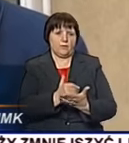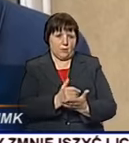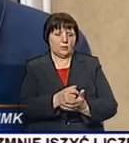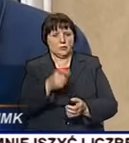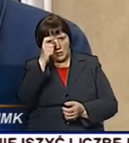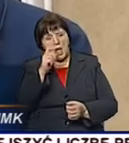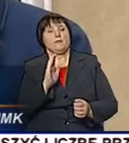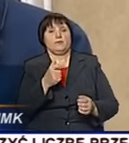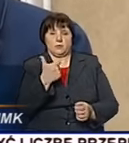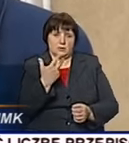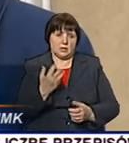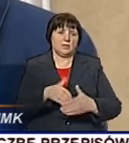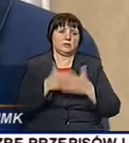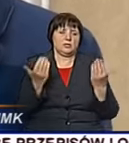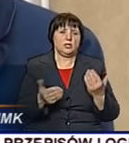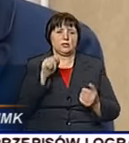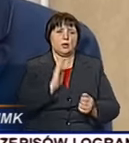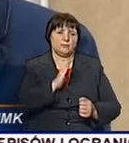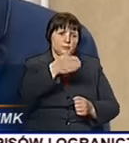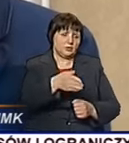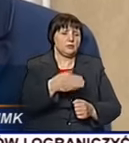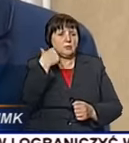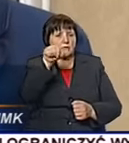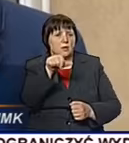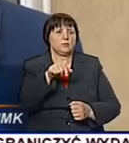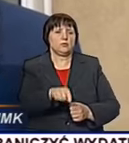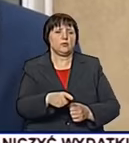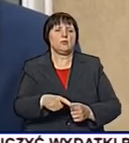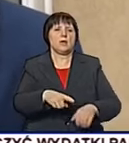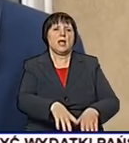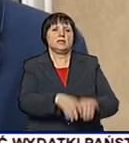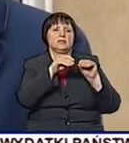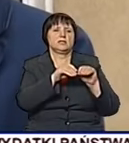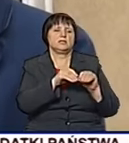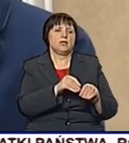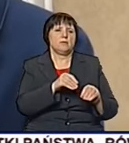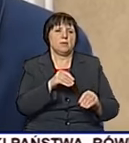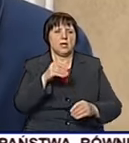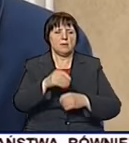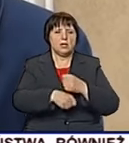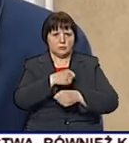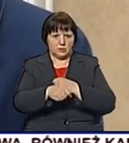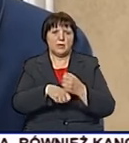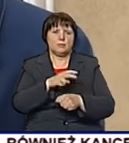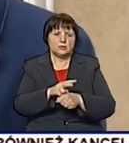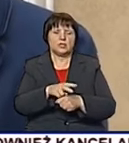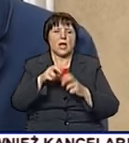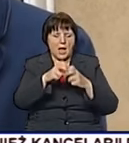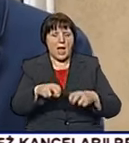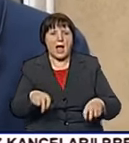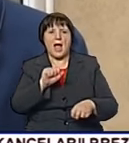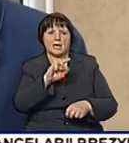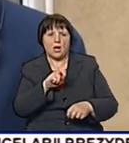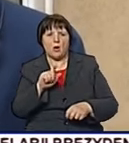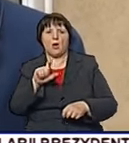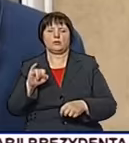przeciągu kilku dni, to być może jeszcze w przyszłym tygodniu rozpoczniemy pod nadzorem oczywiście archeologów,